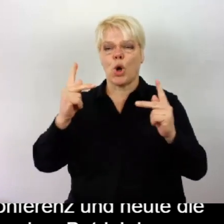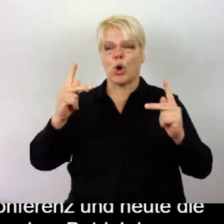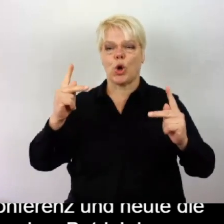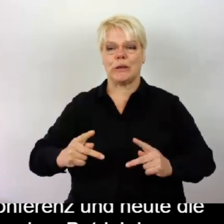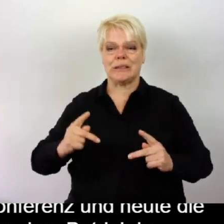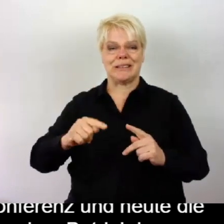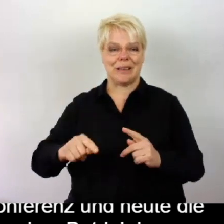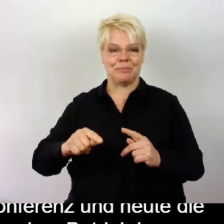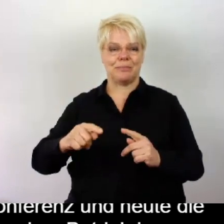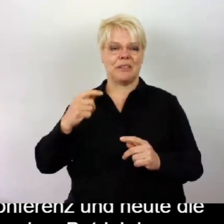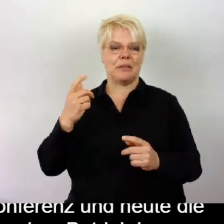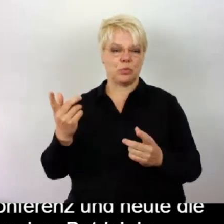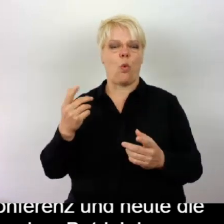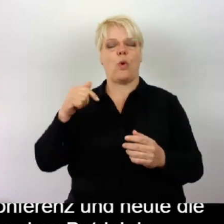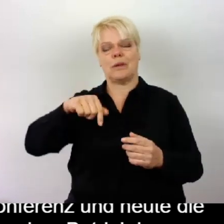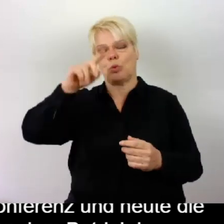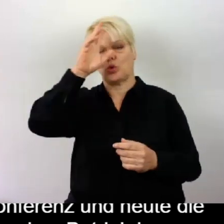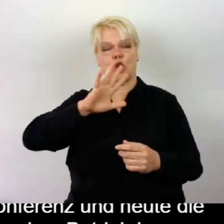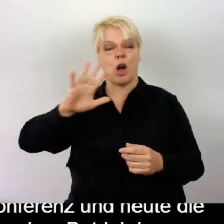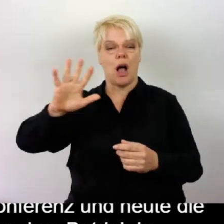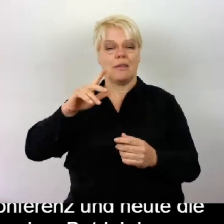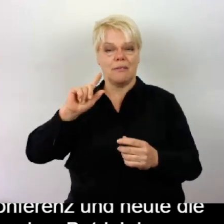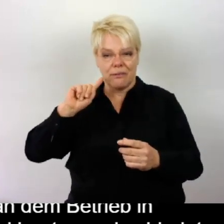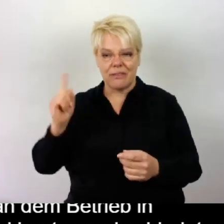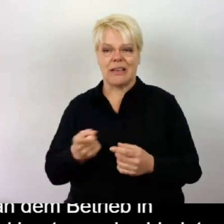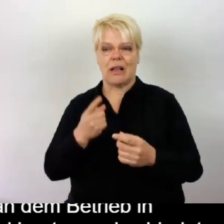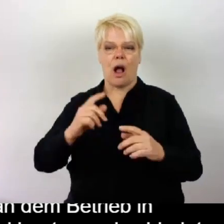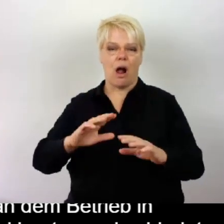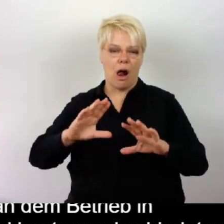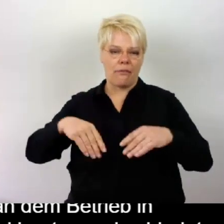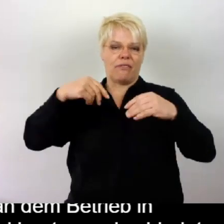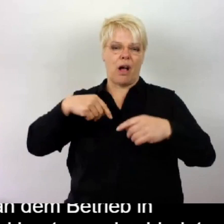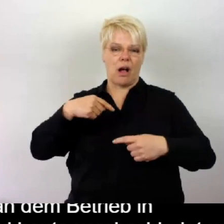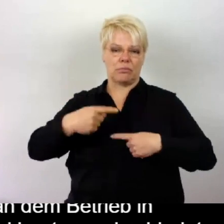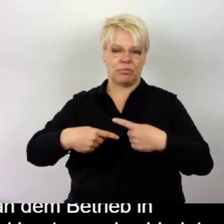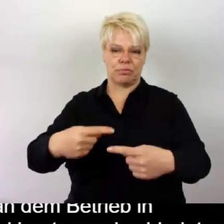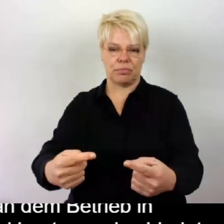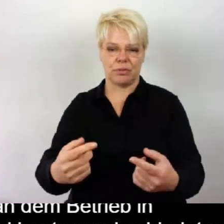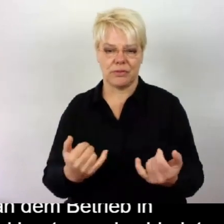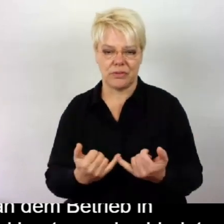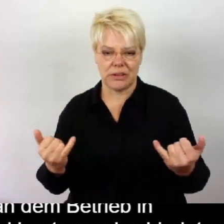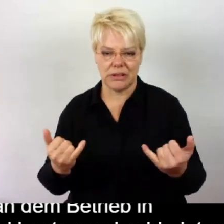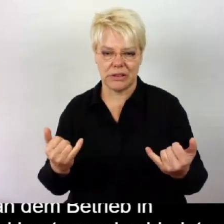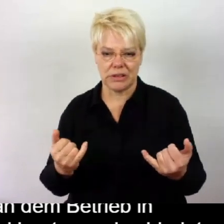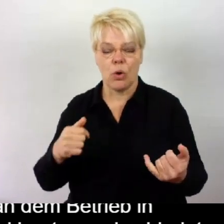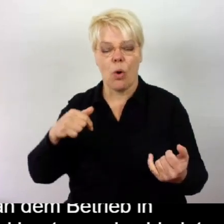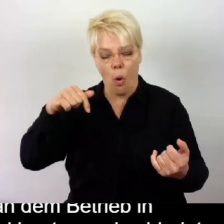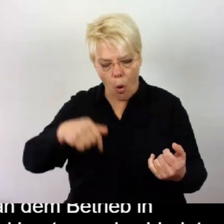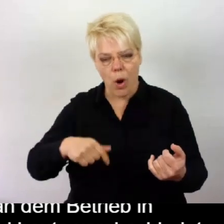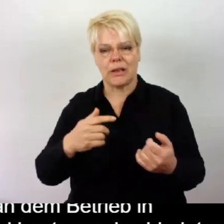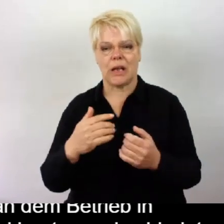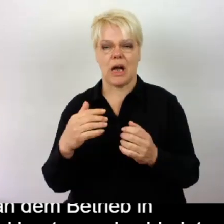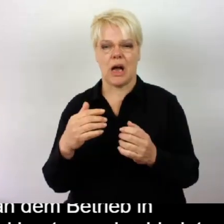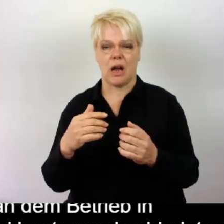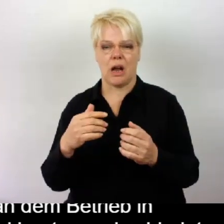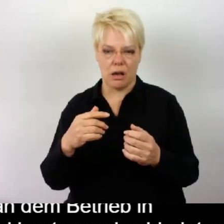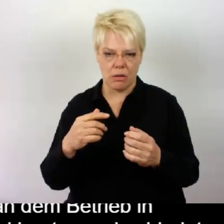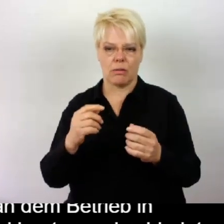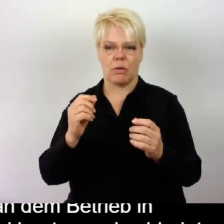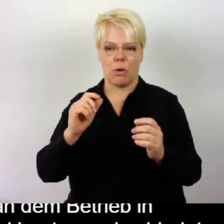Galerien. Und auch mit diesen Konzepten können wir eben auch entsprechende Akzente setzen. Wir werden nicht